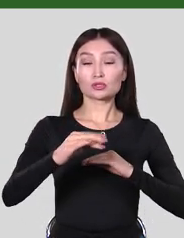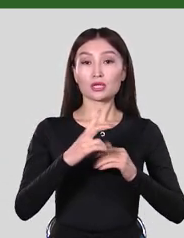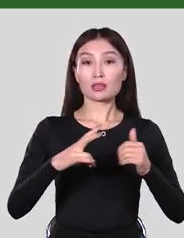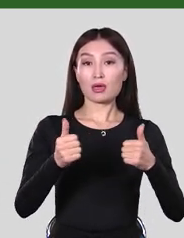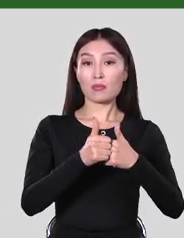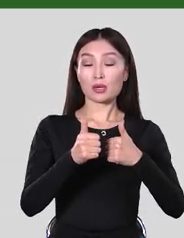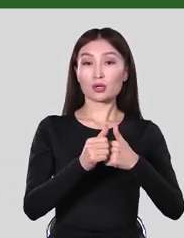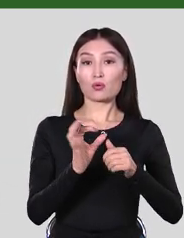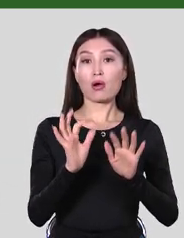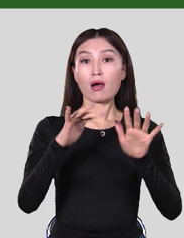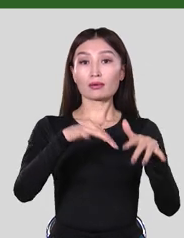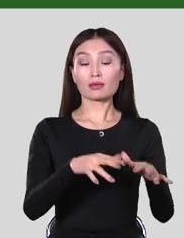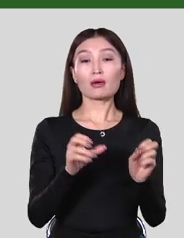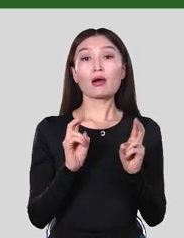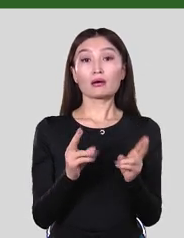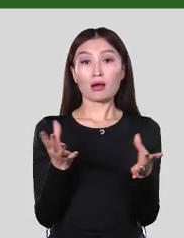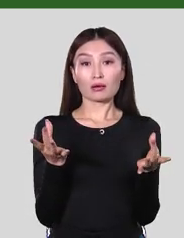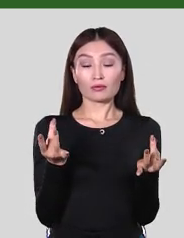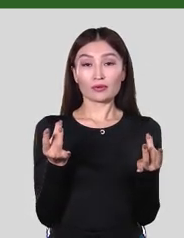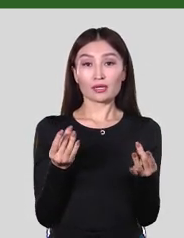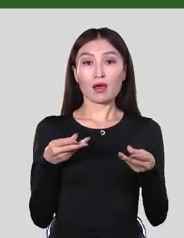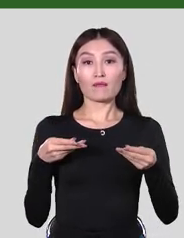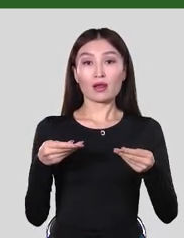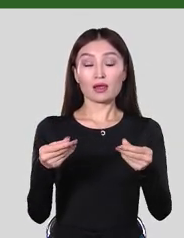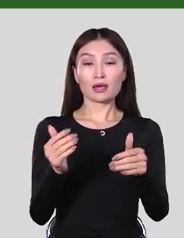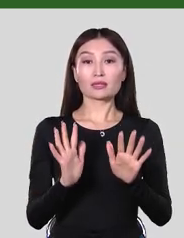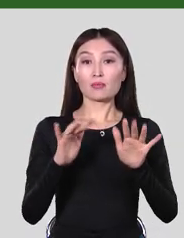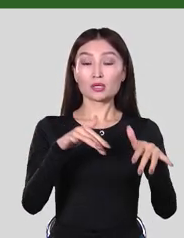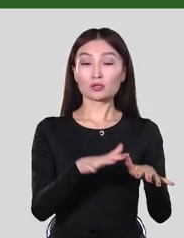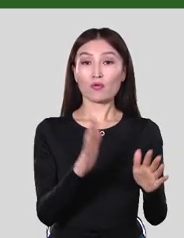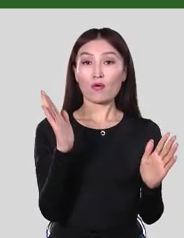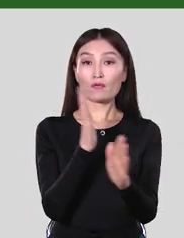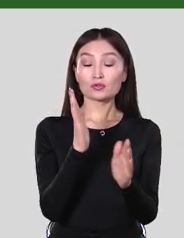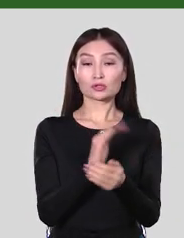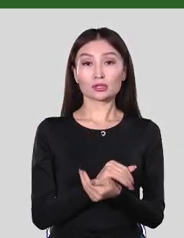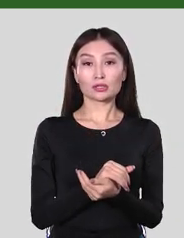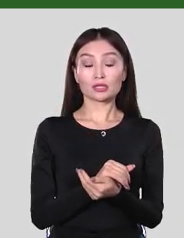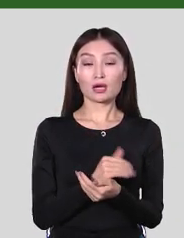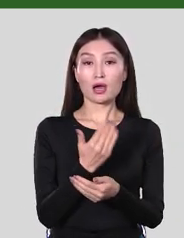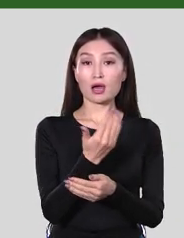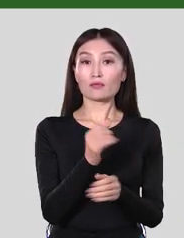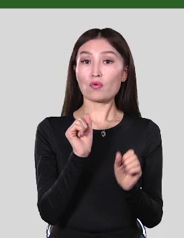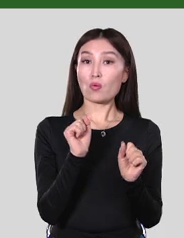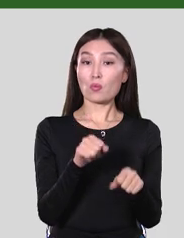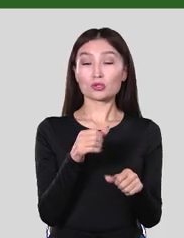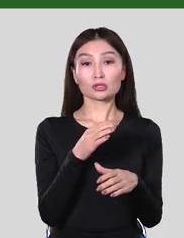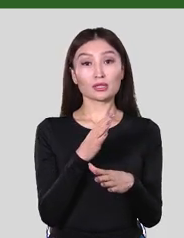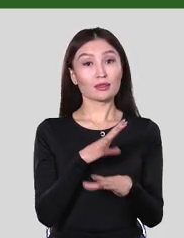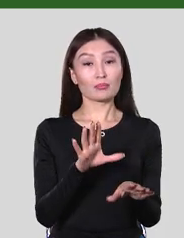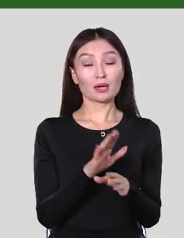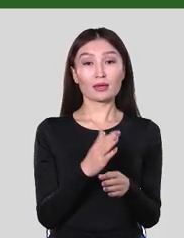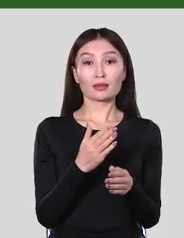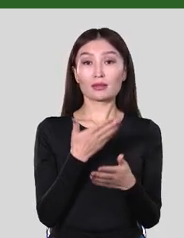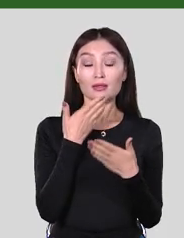океана. А как же увлажняющее влияние морского воздуха на климат? А его может и не быть,